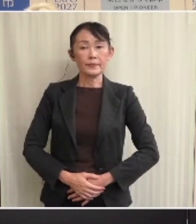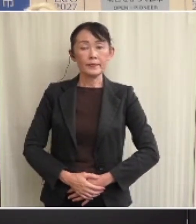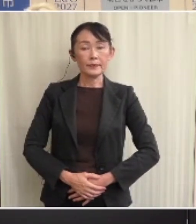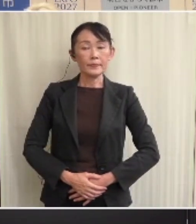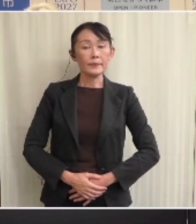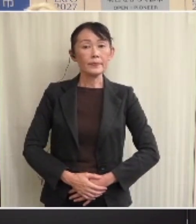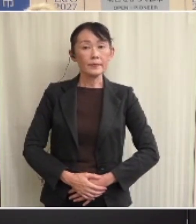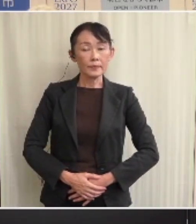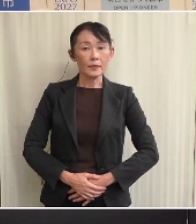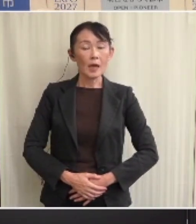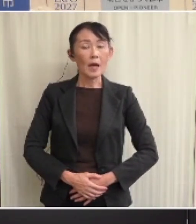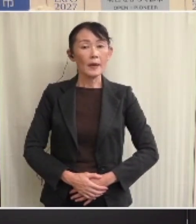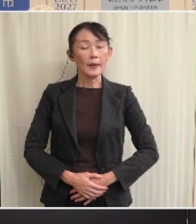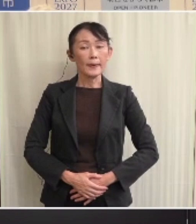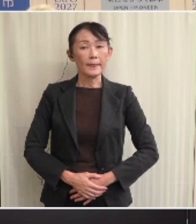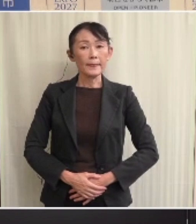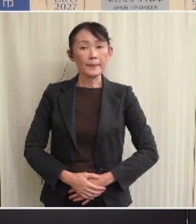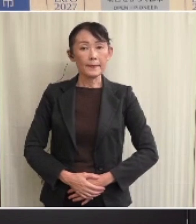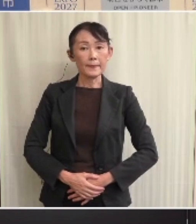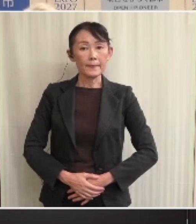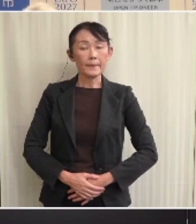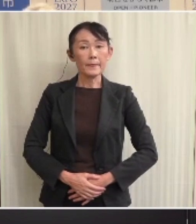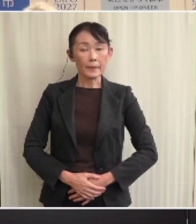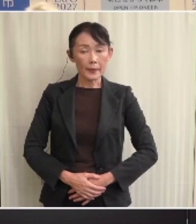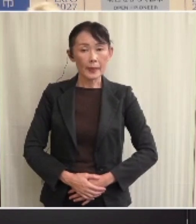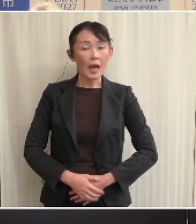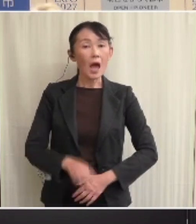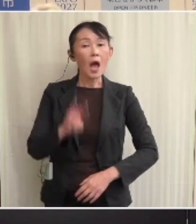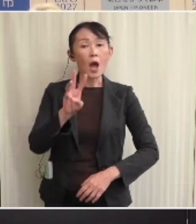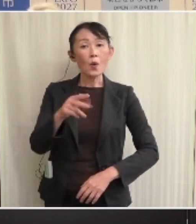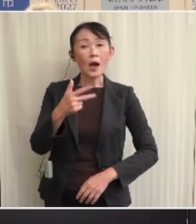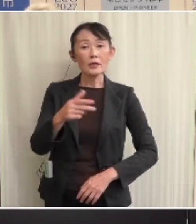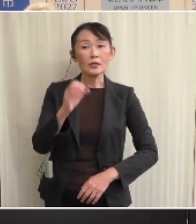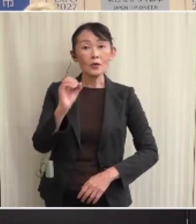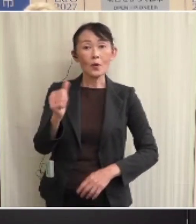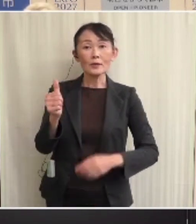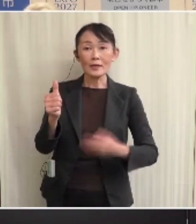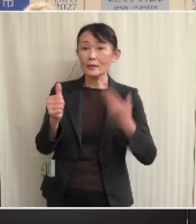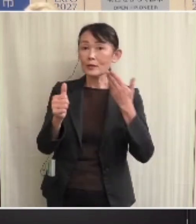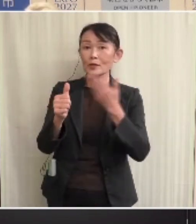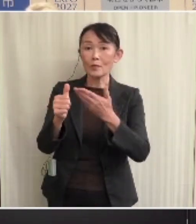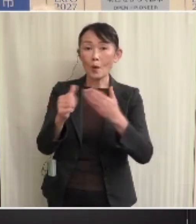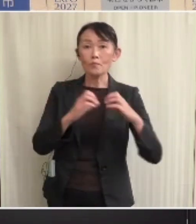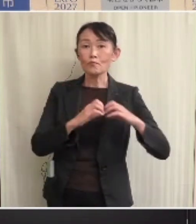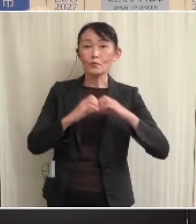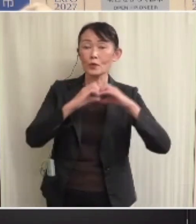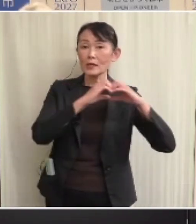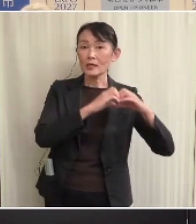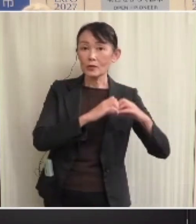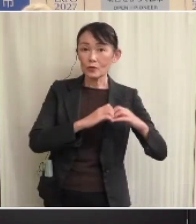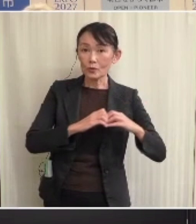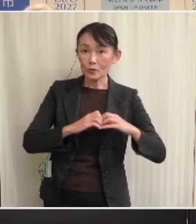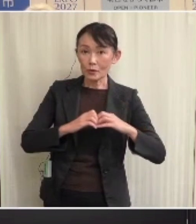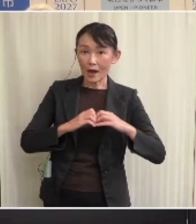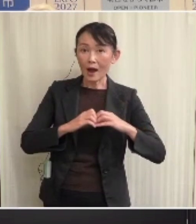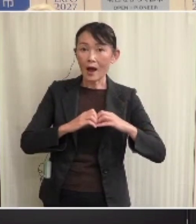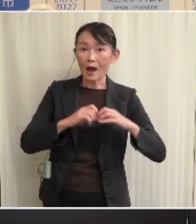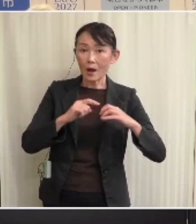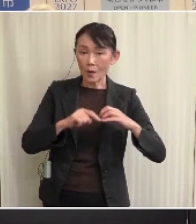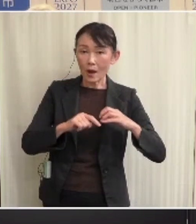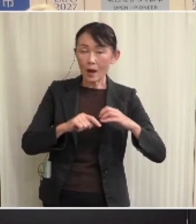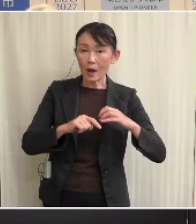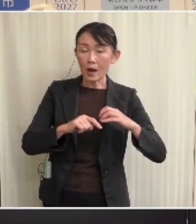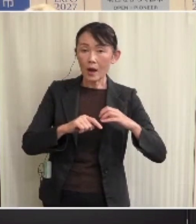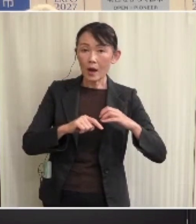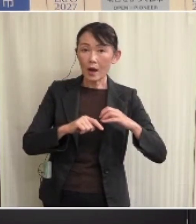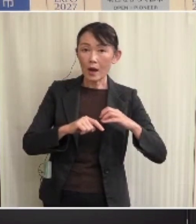すいません、プリキュアの鷲尾さんに、プリキュア、2018年の時は55、 はい、 人っていいん